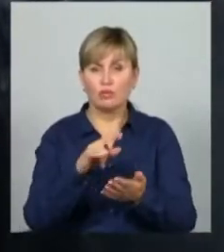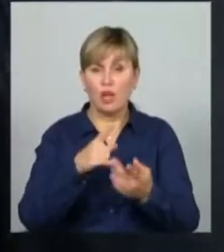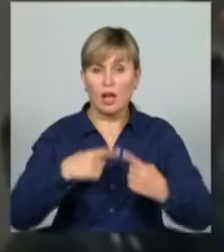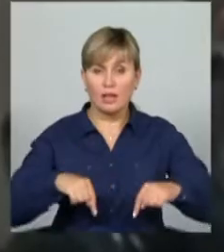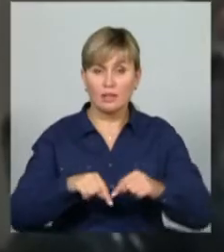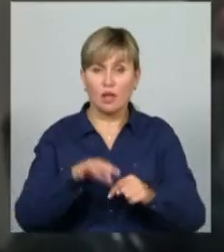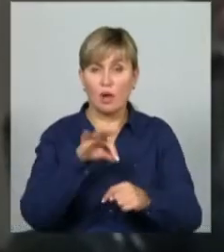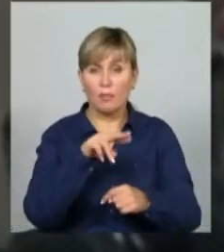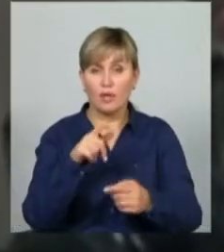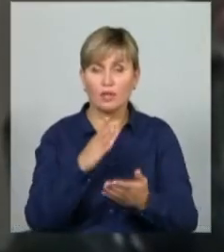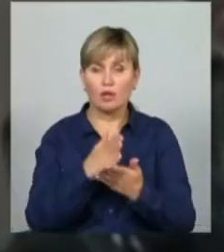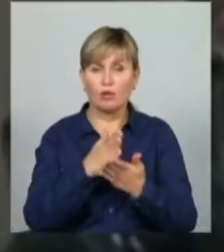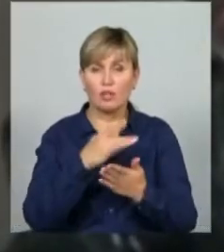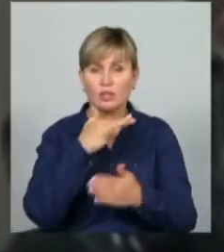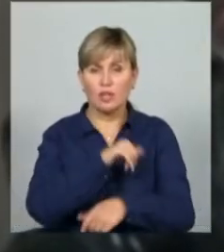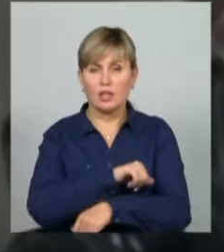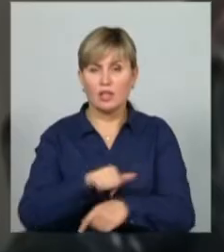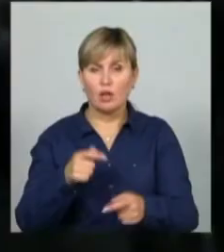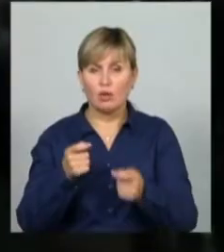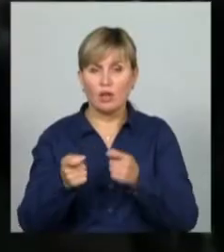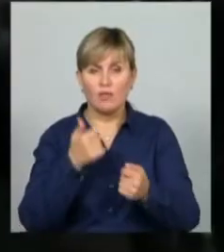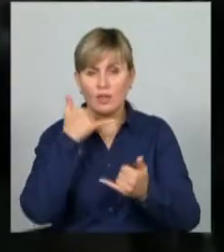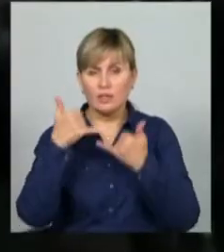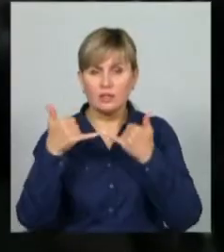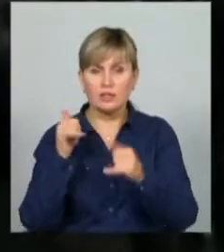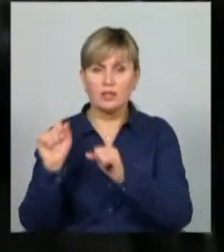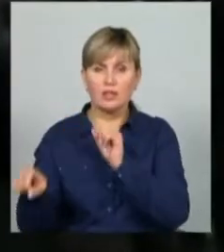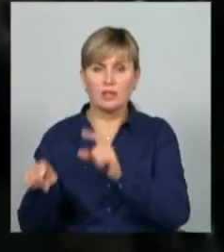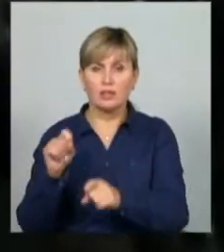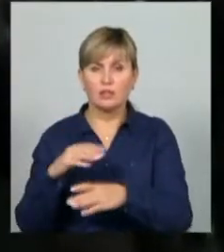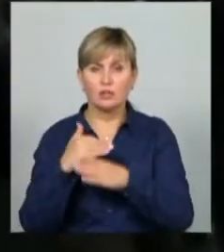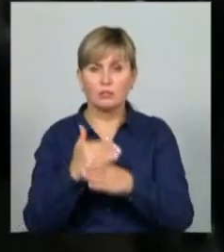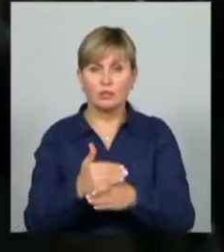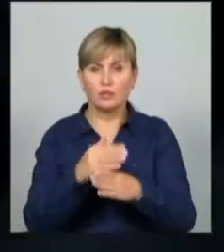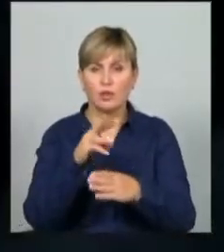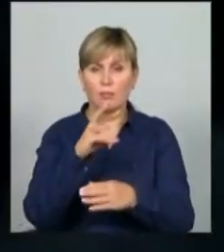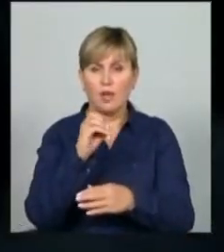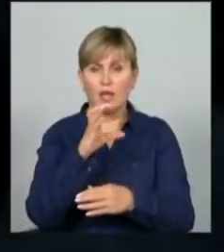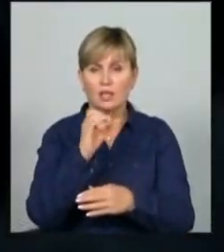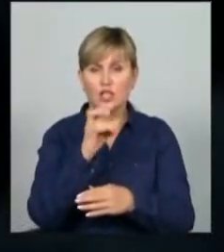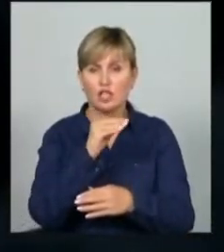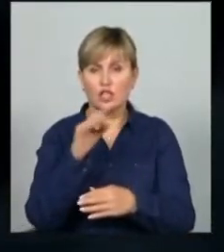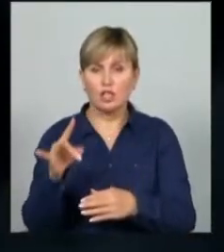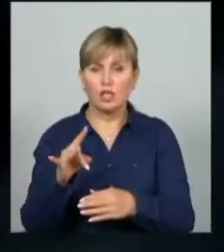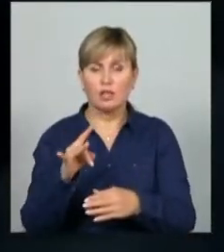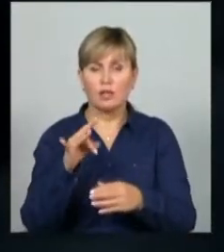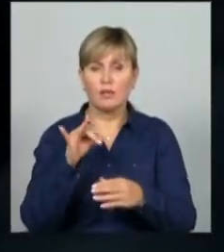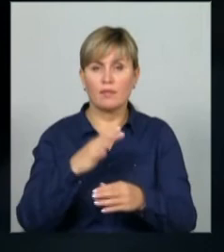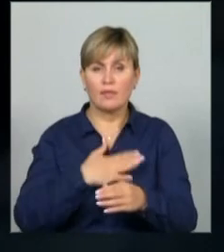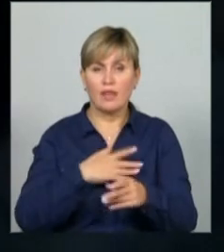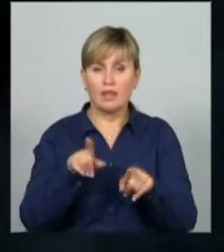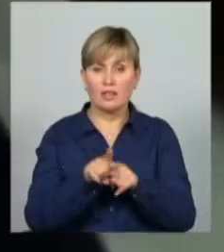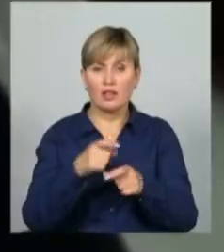ОПГ находятся за границей. Они руководили действиями своих сообщников с помощью мессенджеров. Помимо нашей страны,